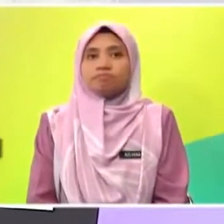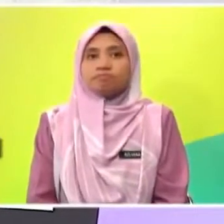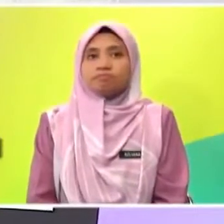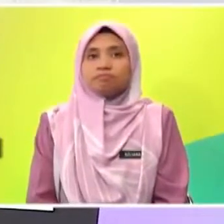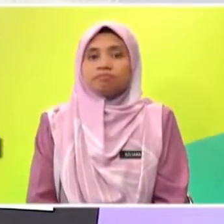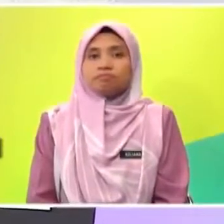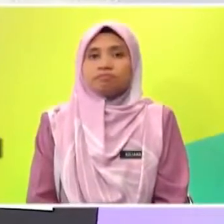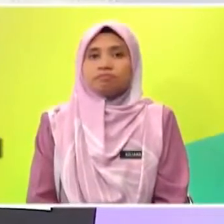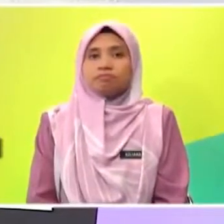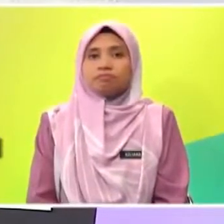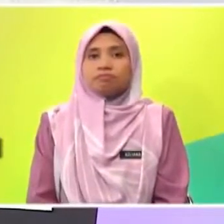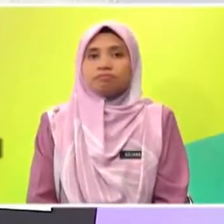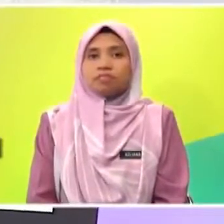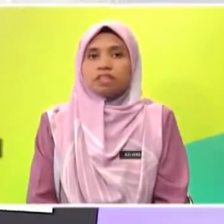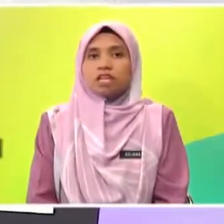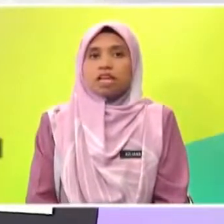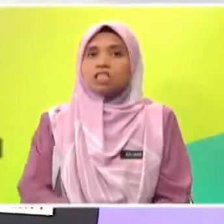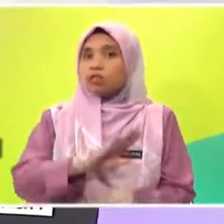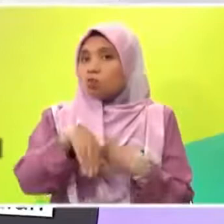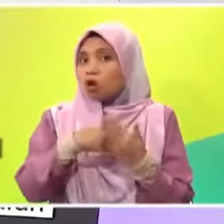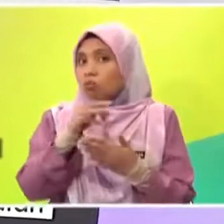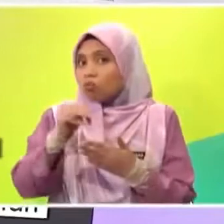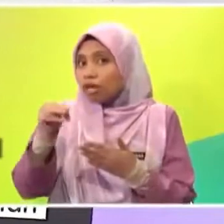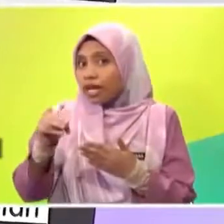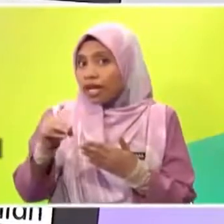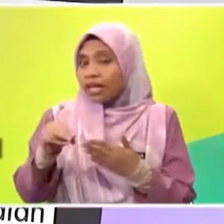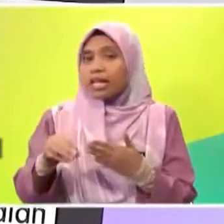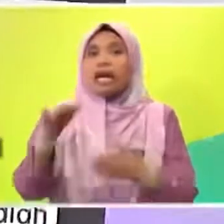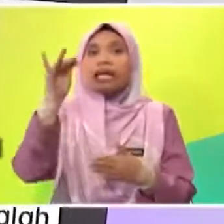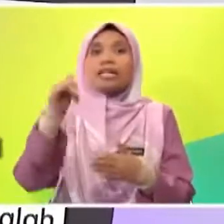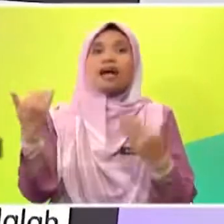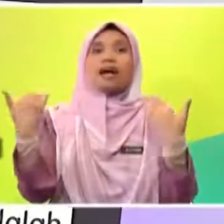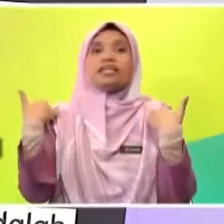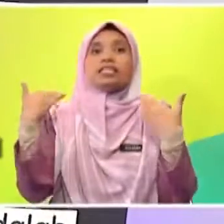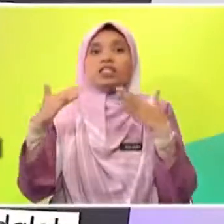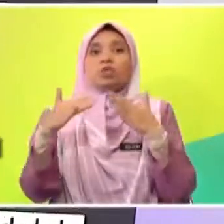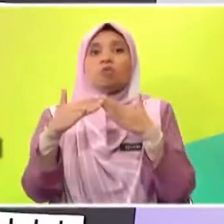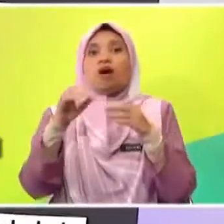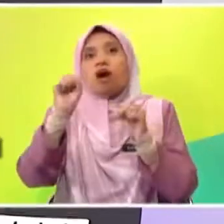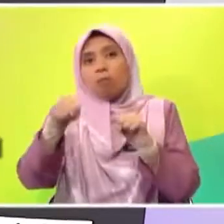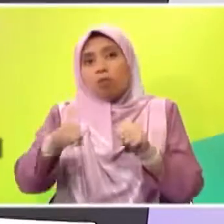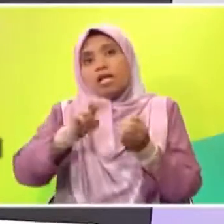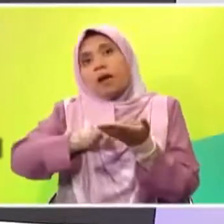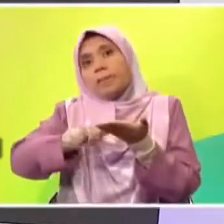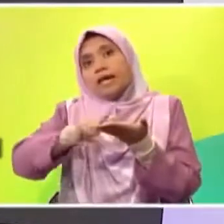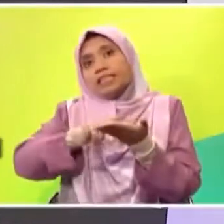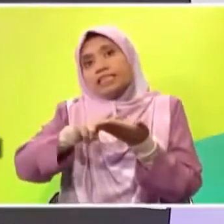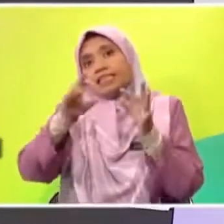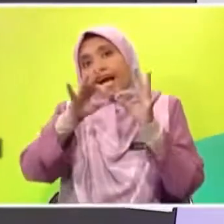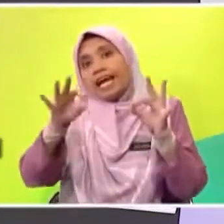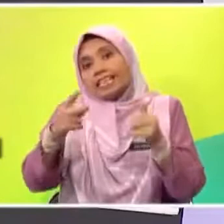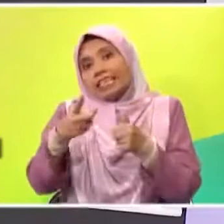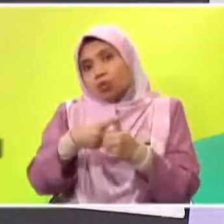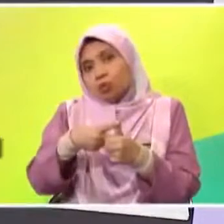bye sambil sambil tuh murid-murid yang berada di rumah boleh baca kembali dari pada ayat pertama